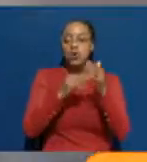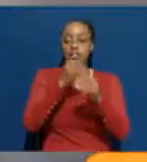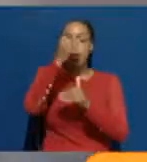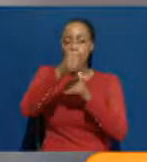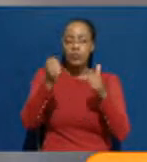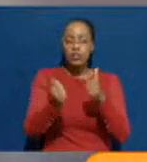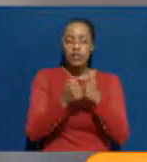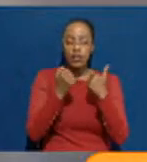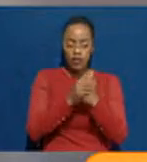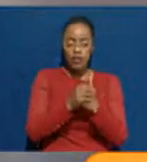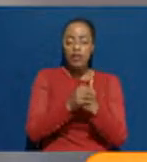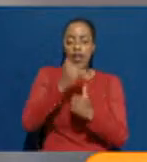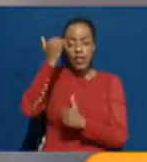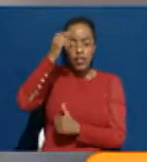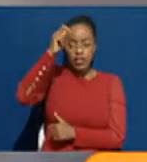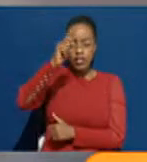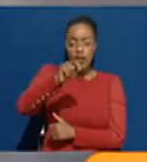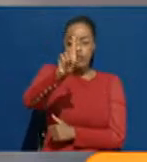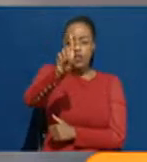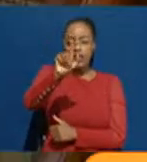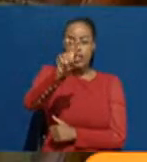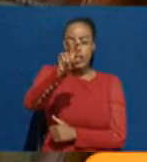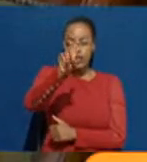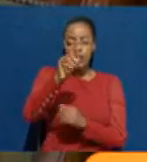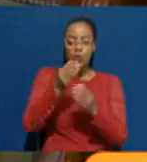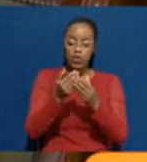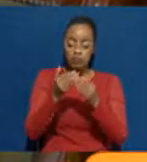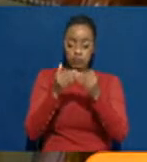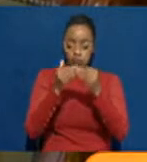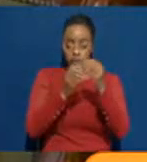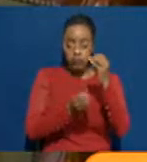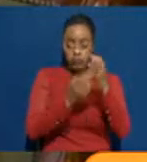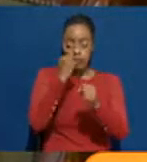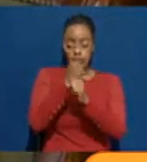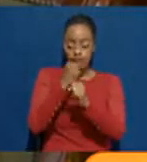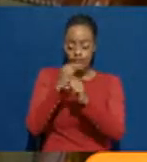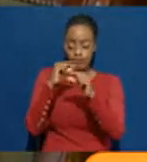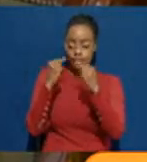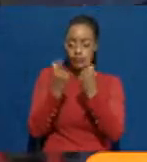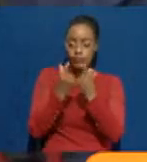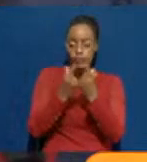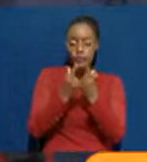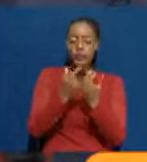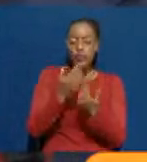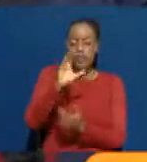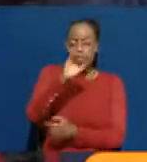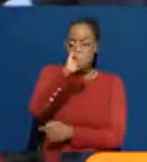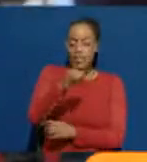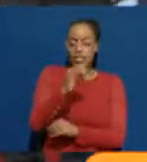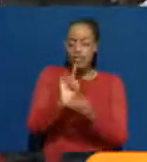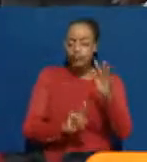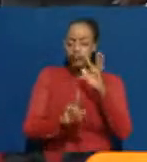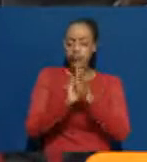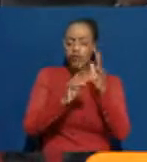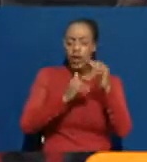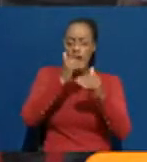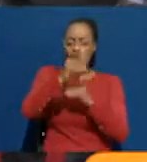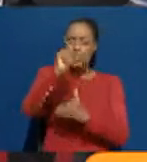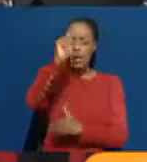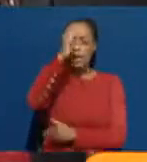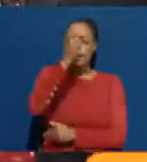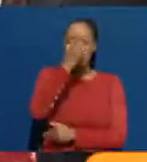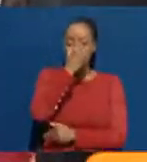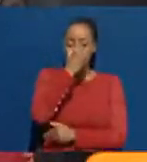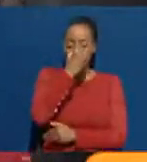Jaji David Majanja ataongoza jopo hilo lililoundwa na Jaji Mkuu Martha Koome kutatua tetesi zilizoibuliwa baada ya Rais William